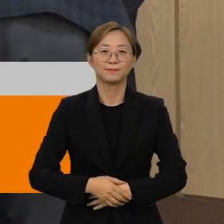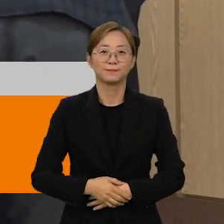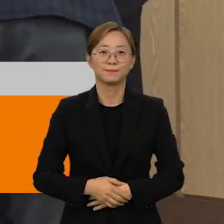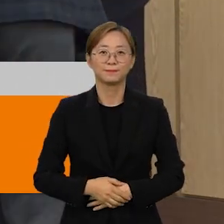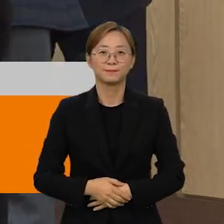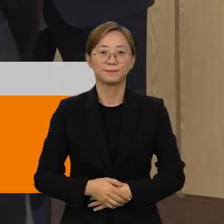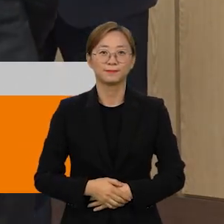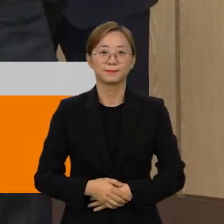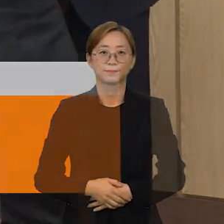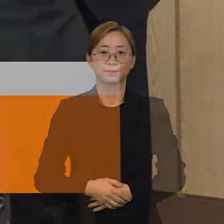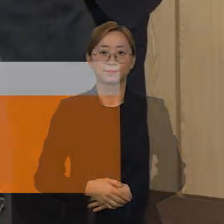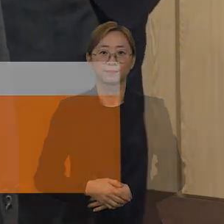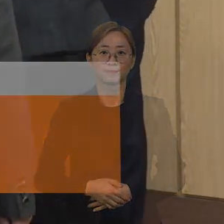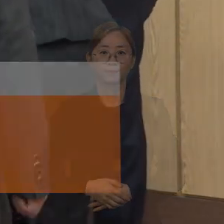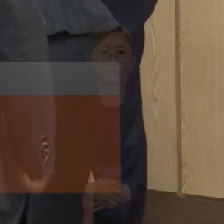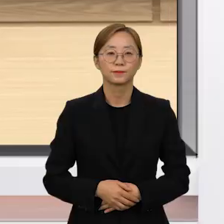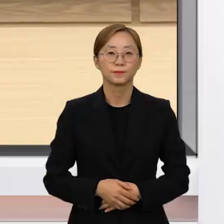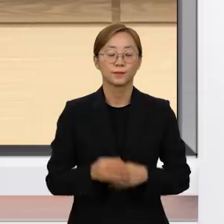당부했습니다.